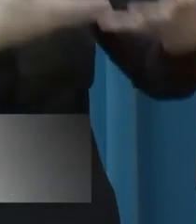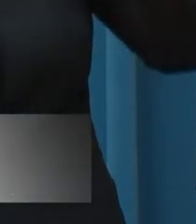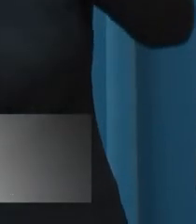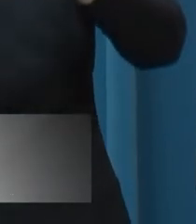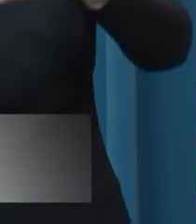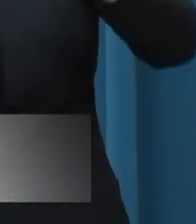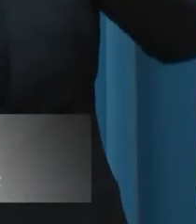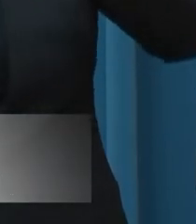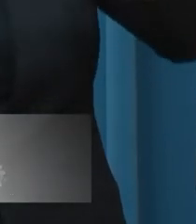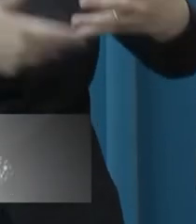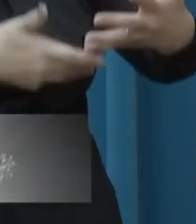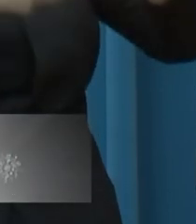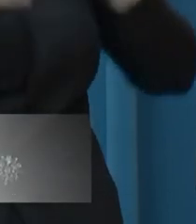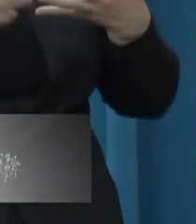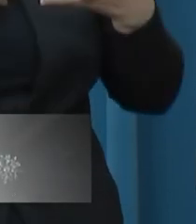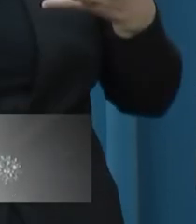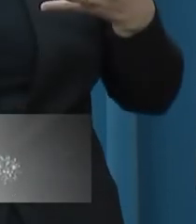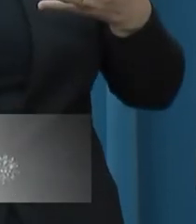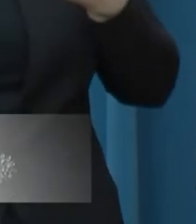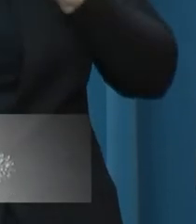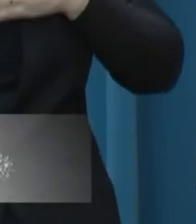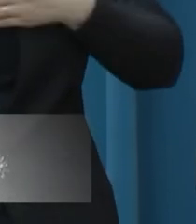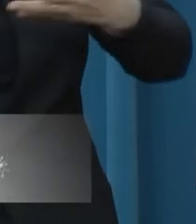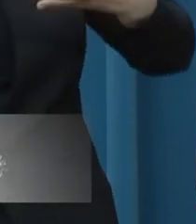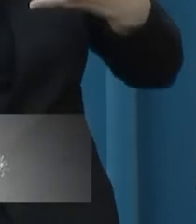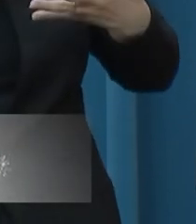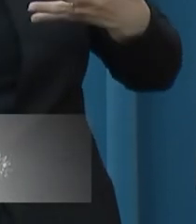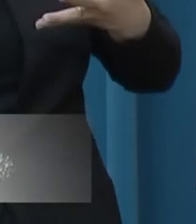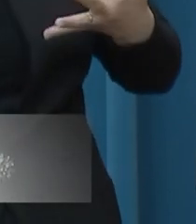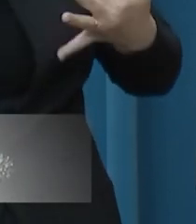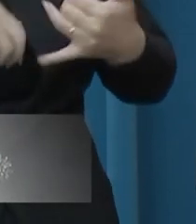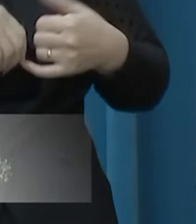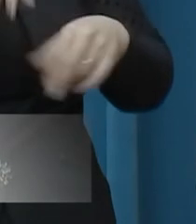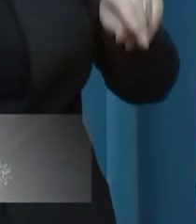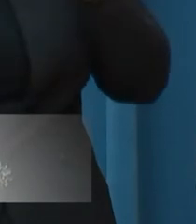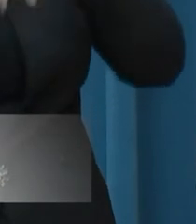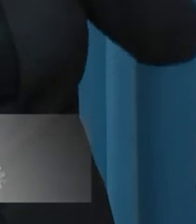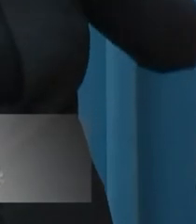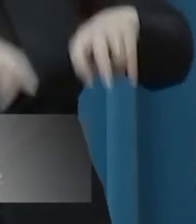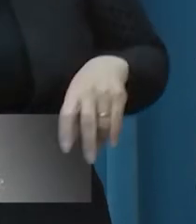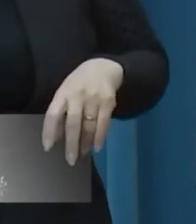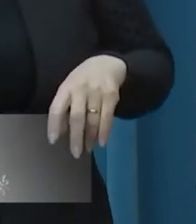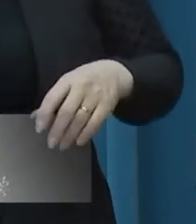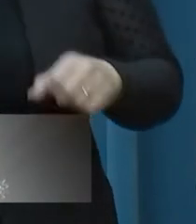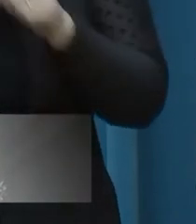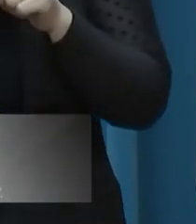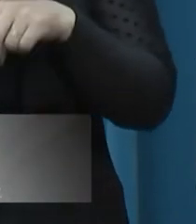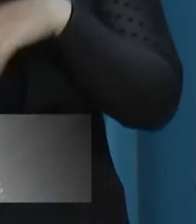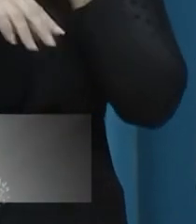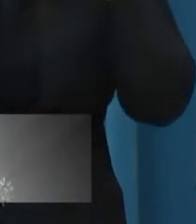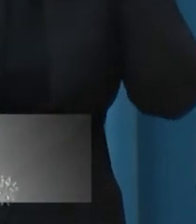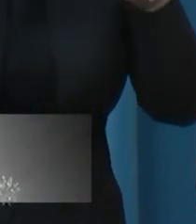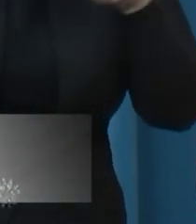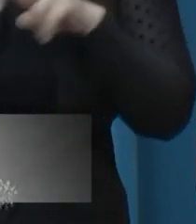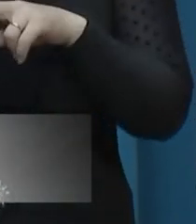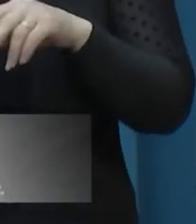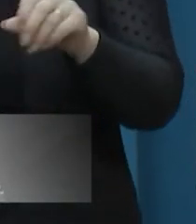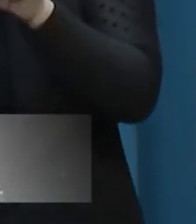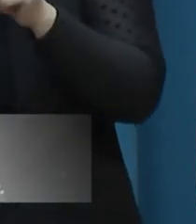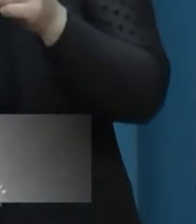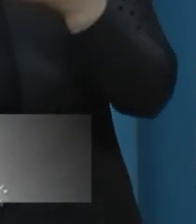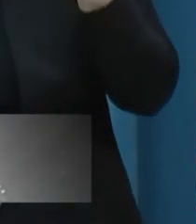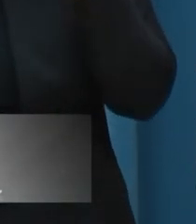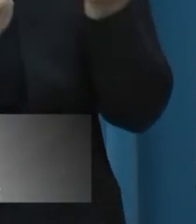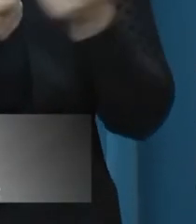шалгуулгаар шилжүүлсэн байгаа. Авилгата тэмцэх газраас бол эдгээр одоо аж ахуйн нэгжүүдэд бол шалгалт хийж байгаа нийтлэг үзлэг одоо тодорхой